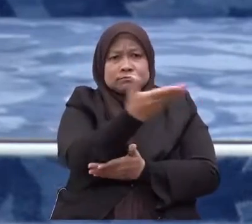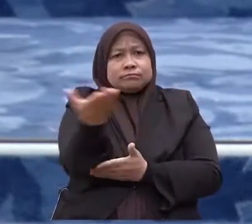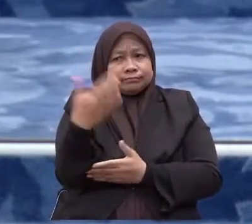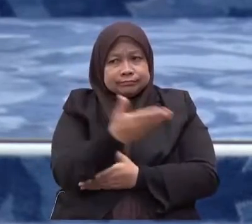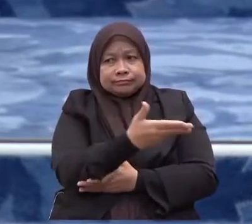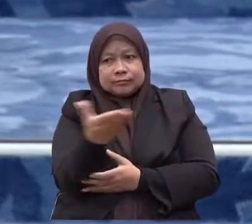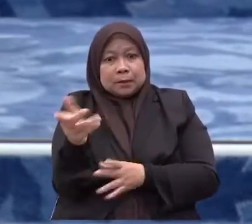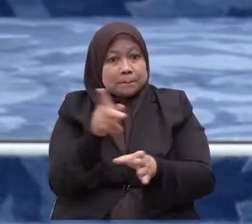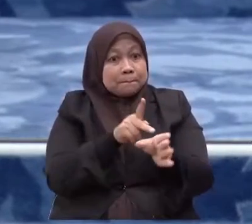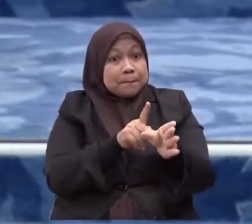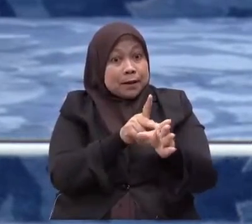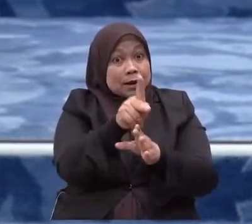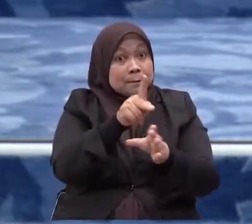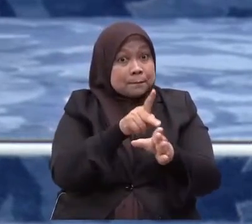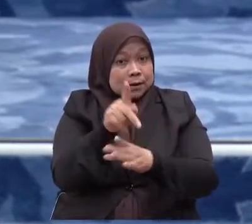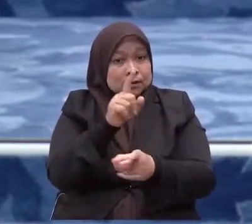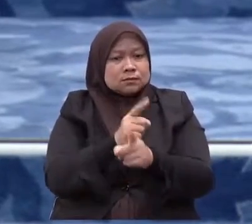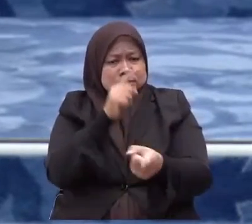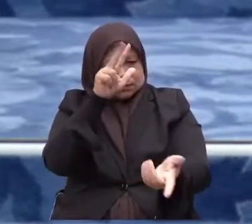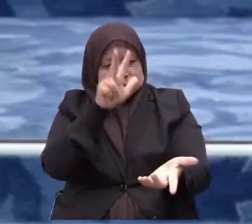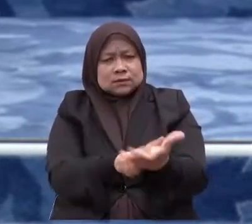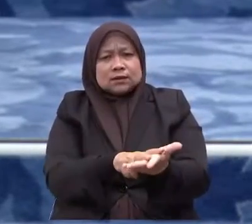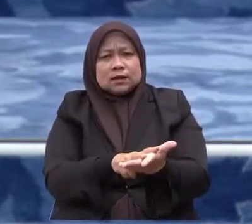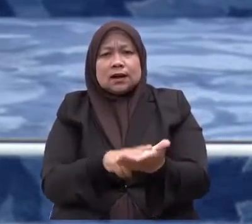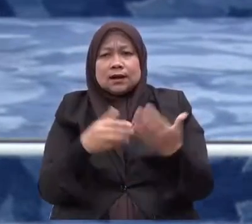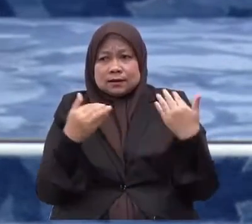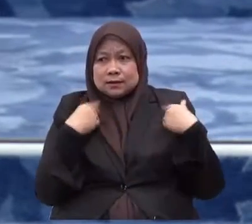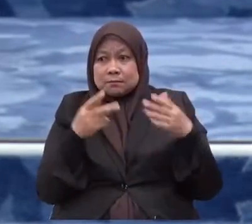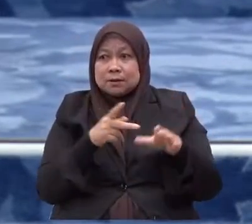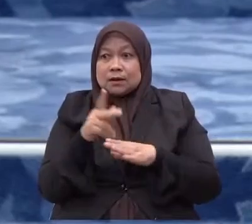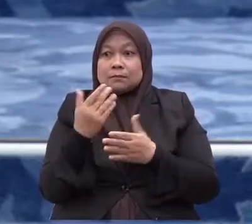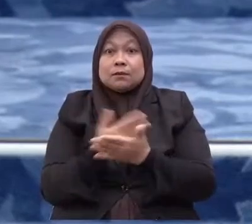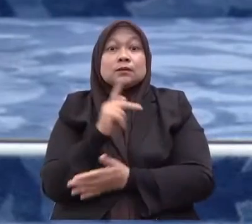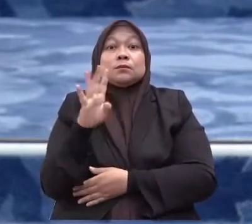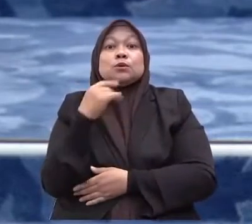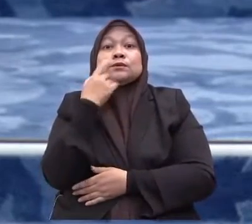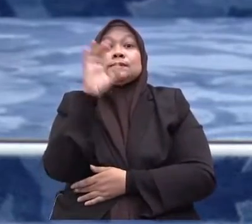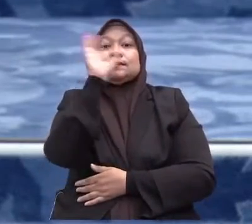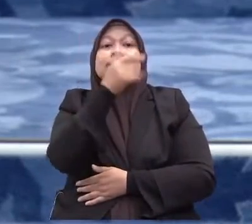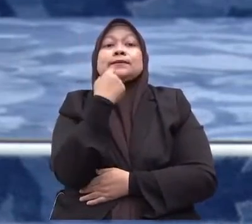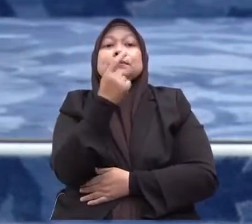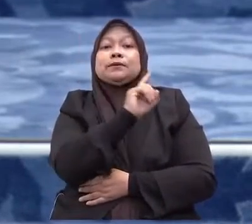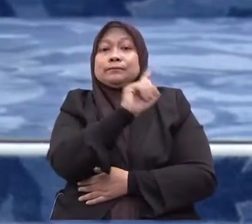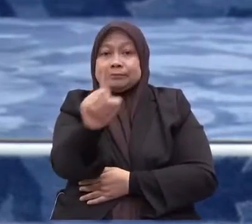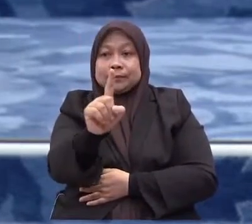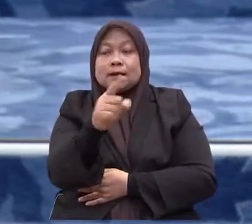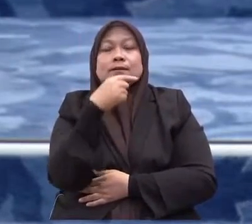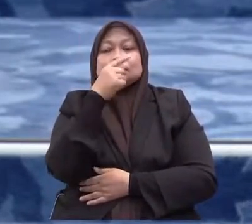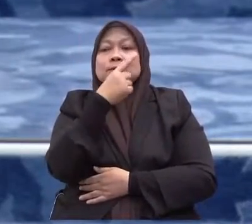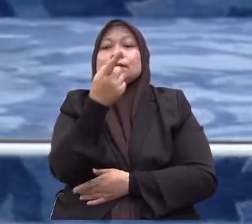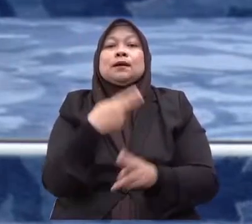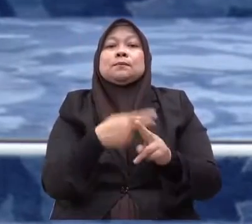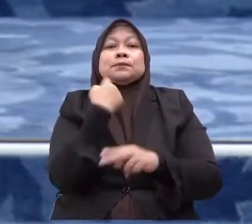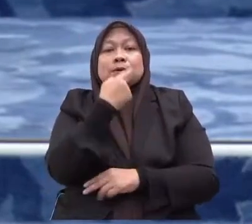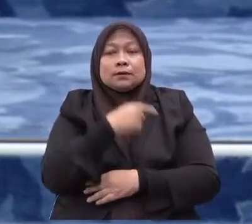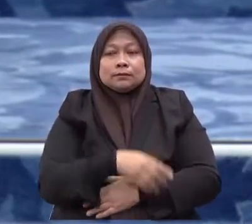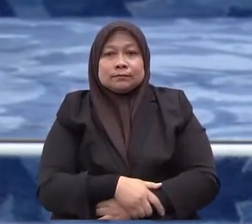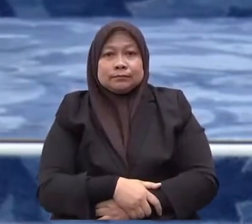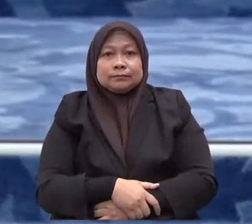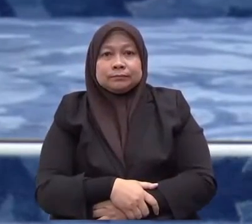jadi mengesahkan Ada apakah baru yang kota baru tersebut Carilah sebut saya nama